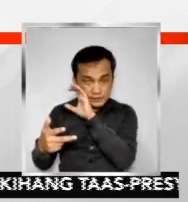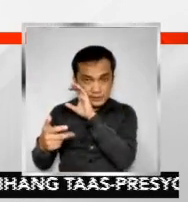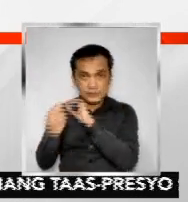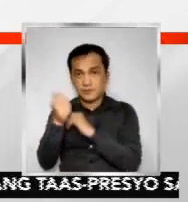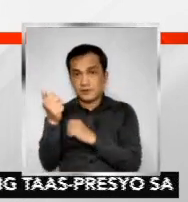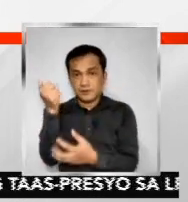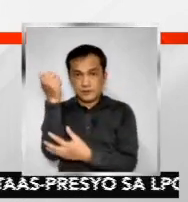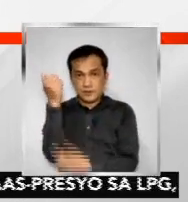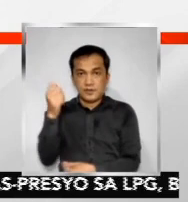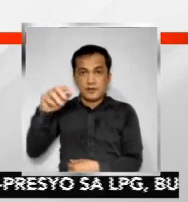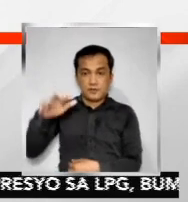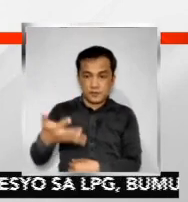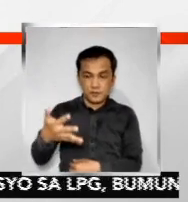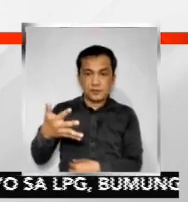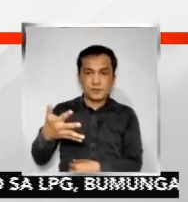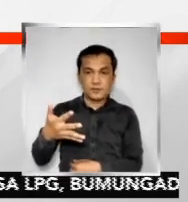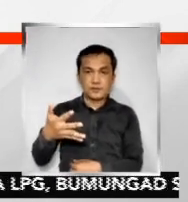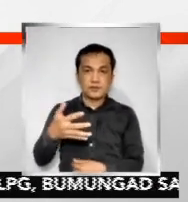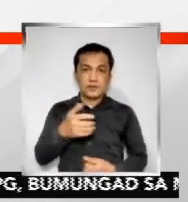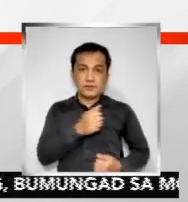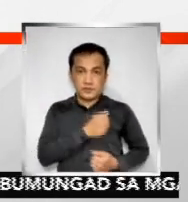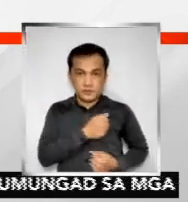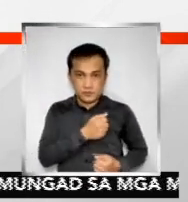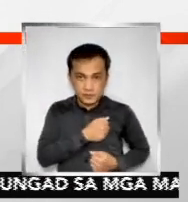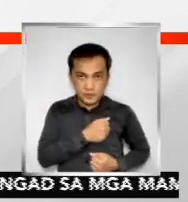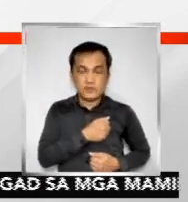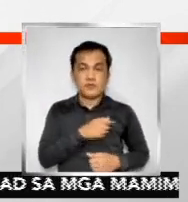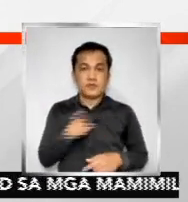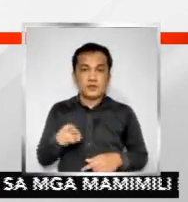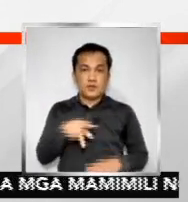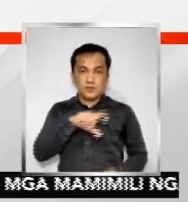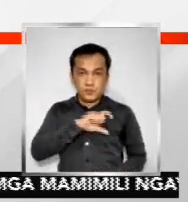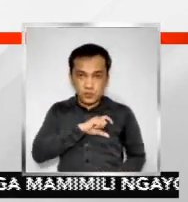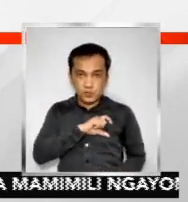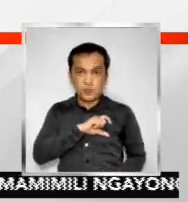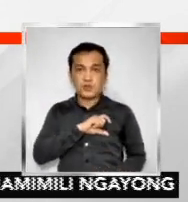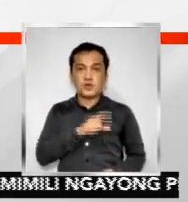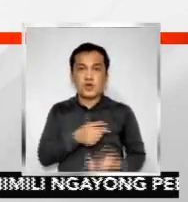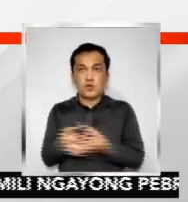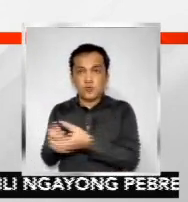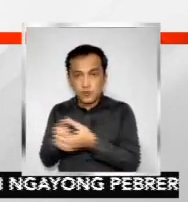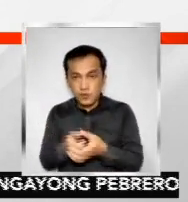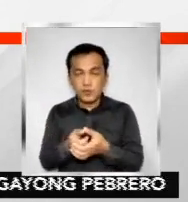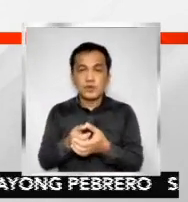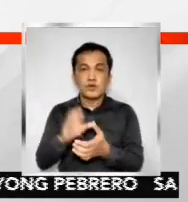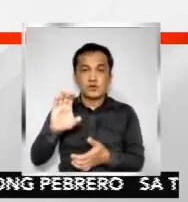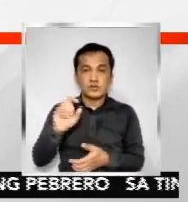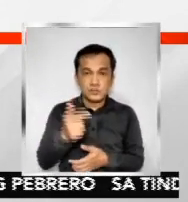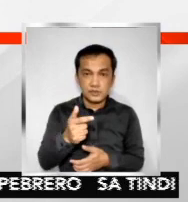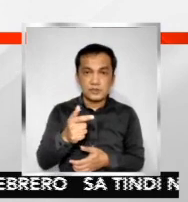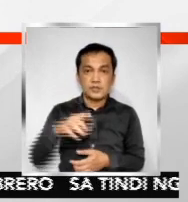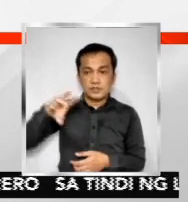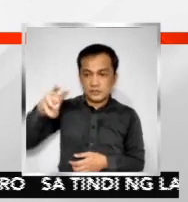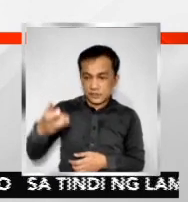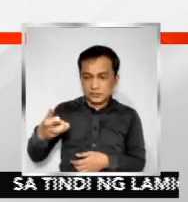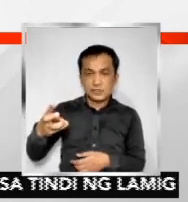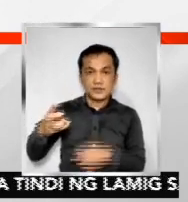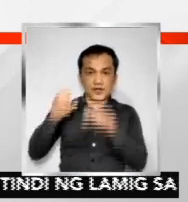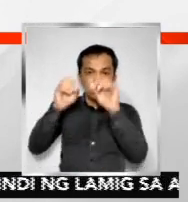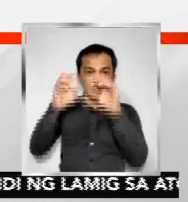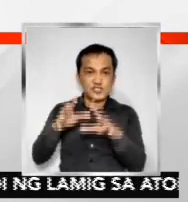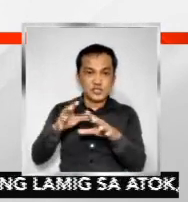ang mga uniform personnel tulad ng mga sundalo, police, coast guard, bombero. Panganim ang mga teachers at mga nagtatrabaho sa mga